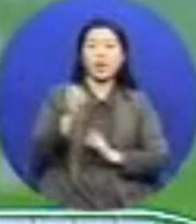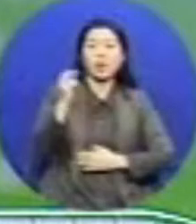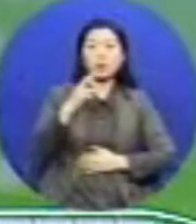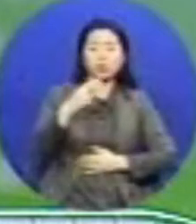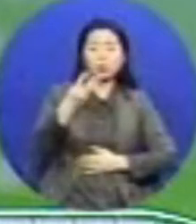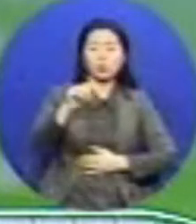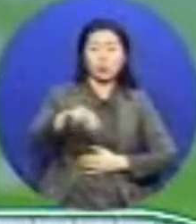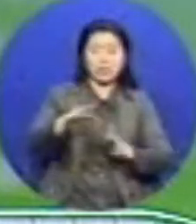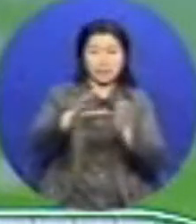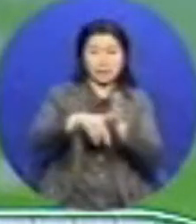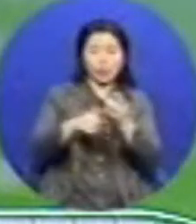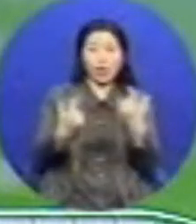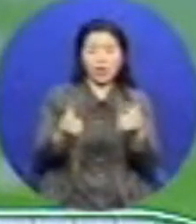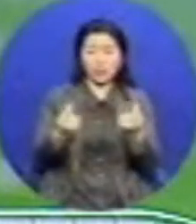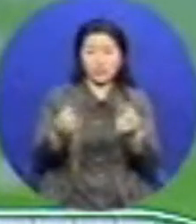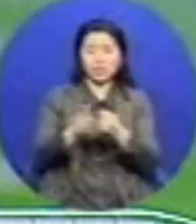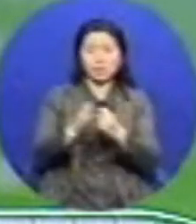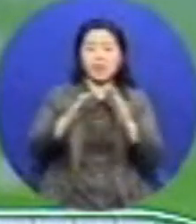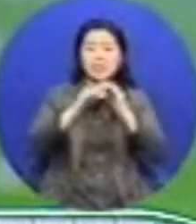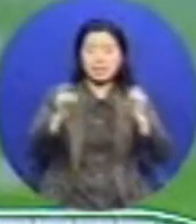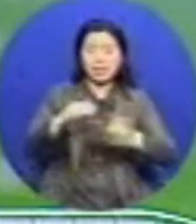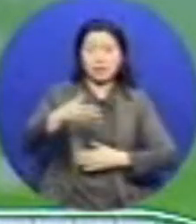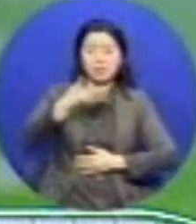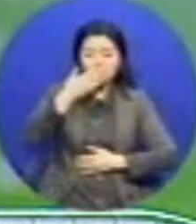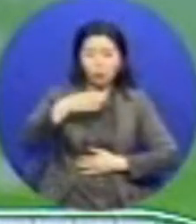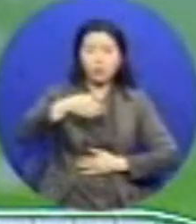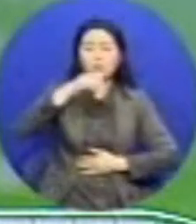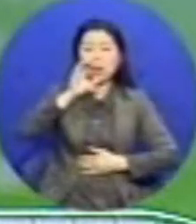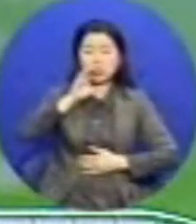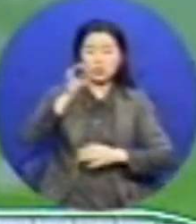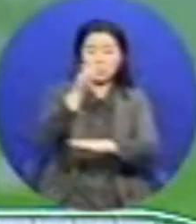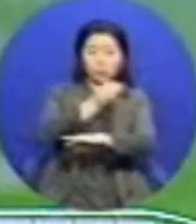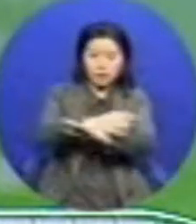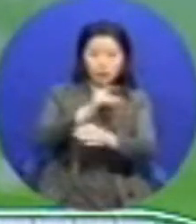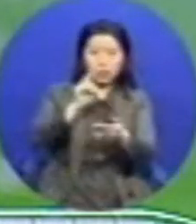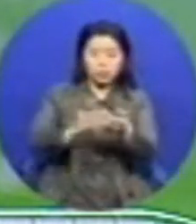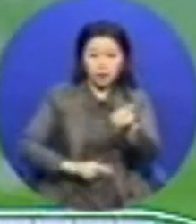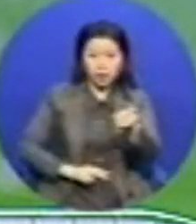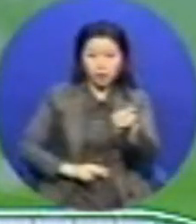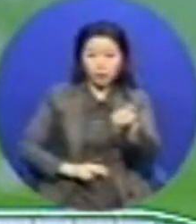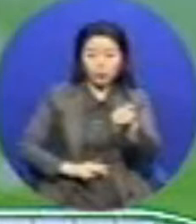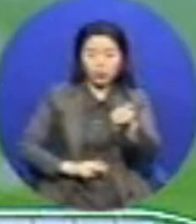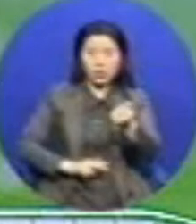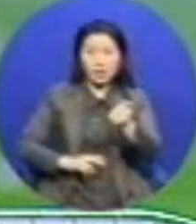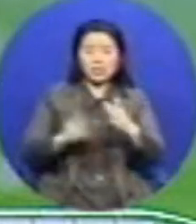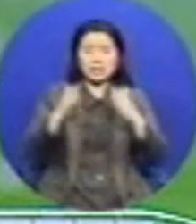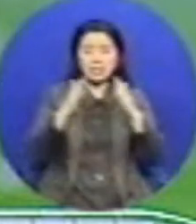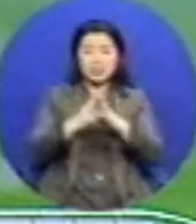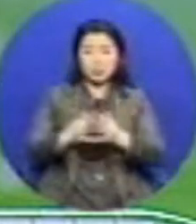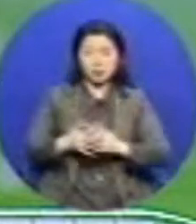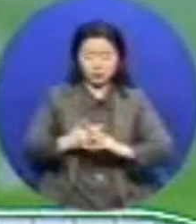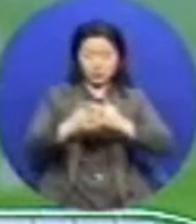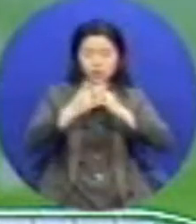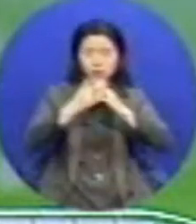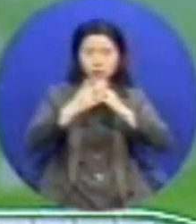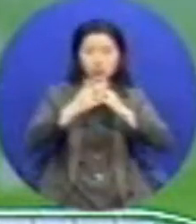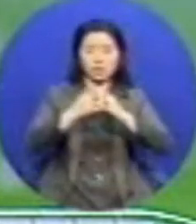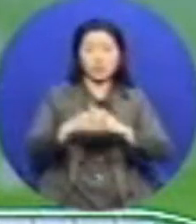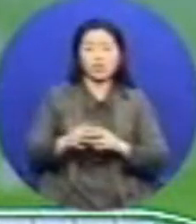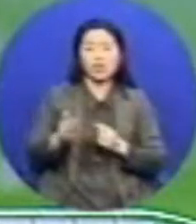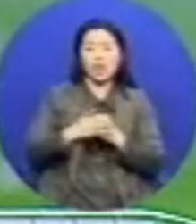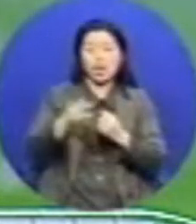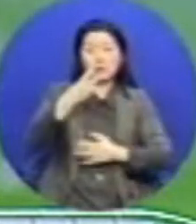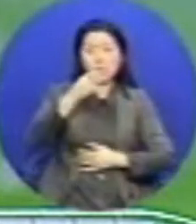또 롯의 때와 같으리니 사람들이 먹고 마시고 사고 팔고 집을 심고 집을 짓더니